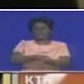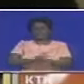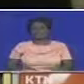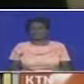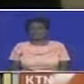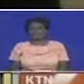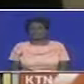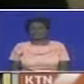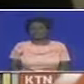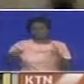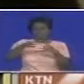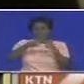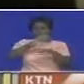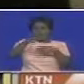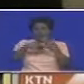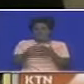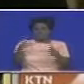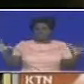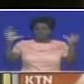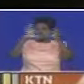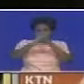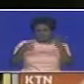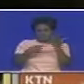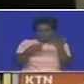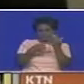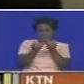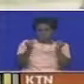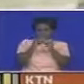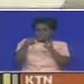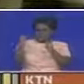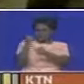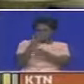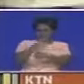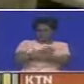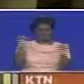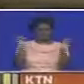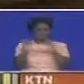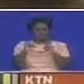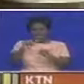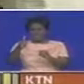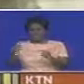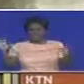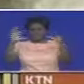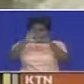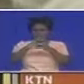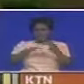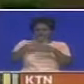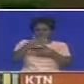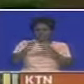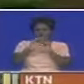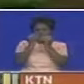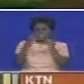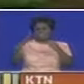degree wote wanafunzi W hivi haaf shule ya pili wengi baada